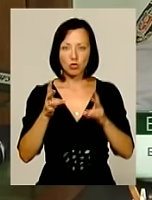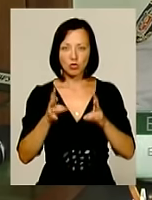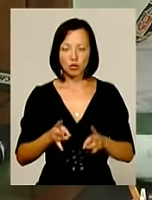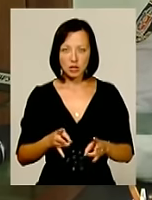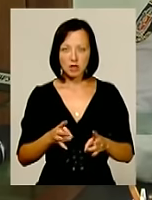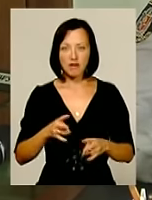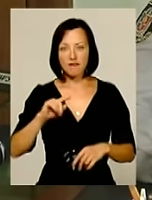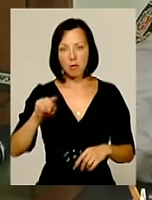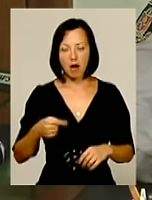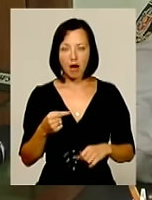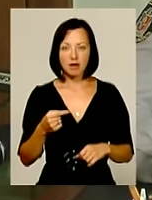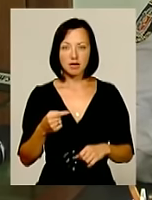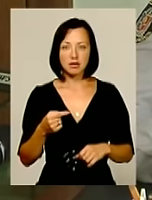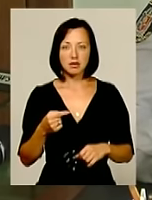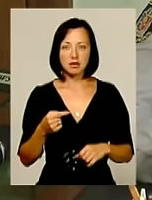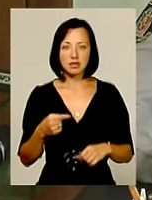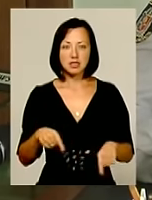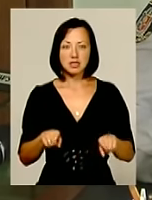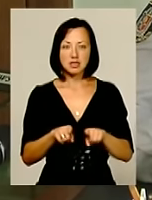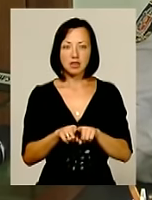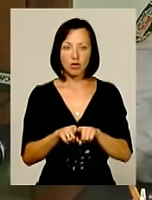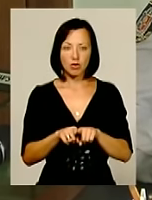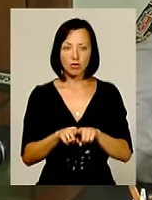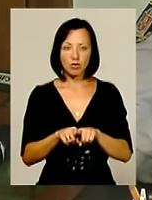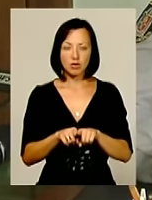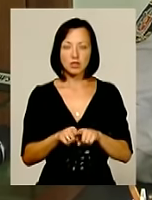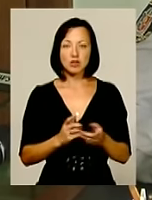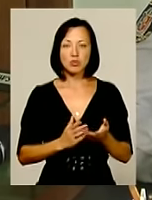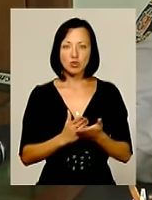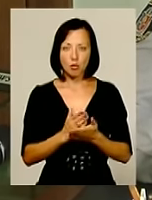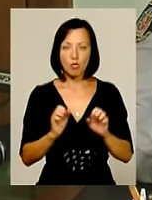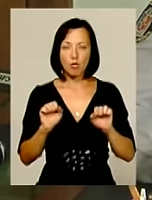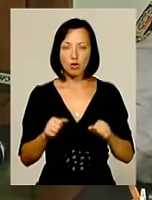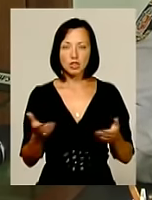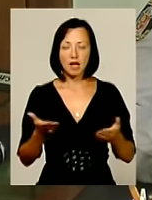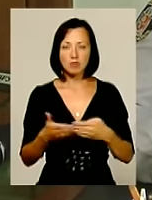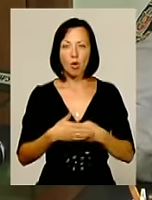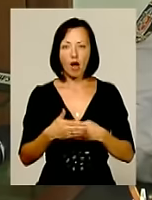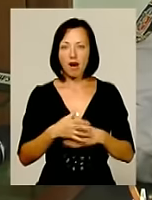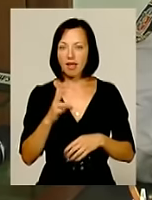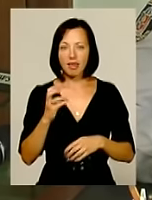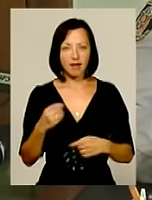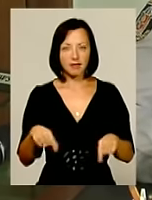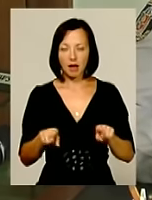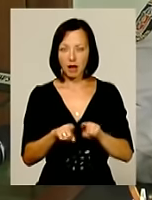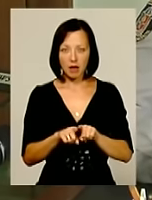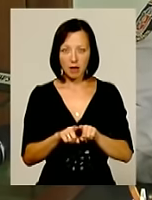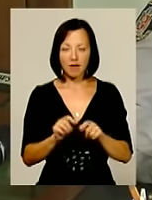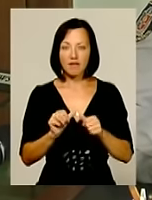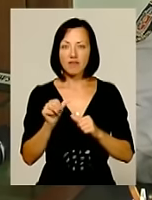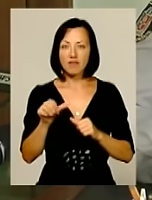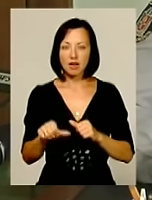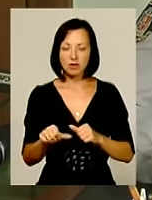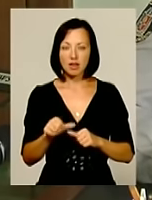вимагань, він заслуговував, можливо, на якесь покарання, але не таке. Це виключно,